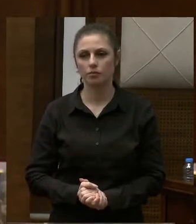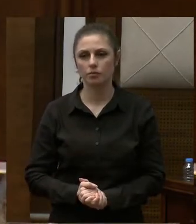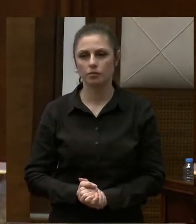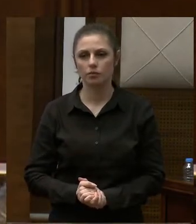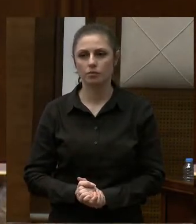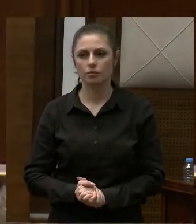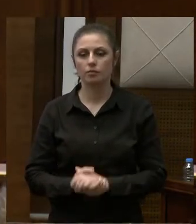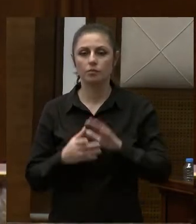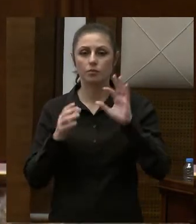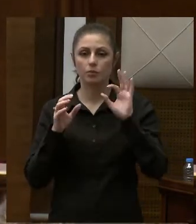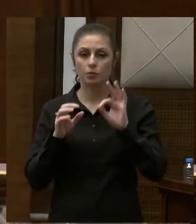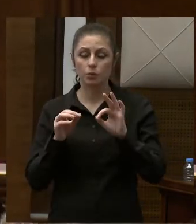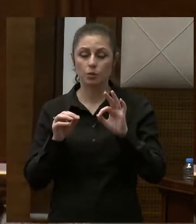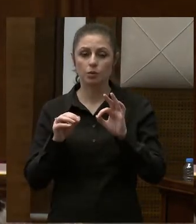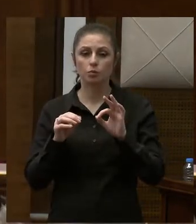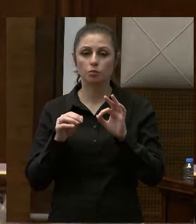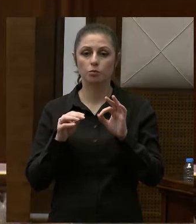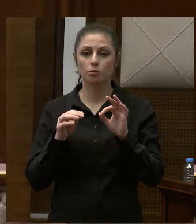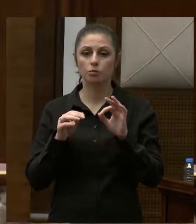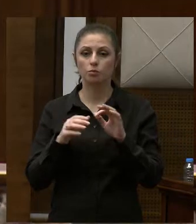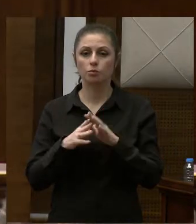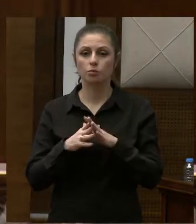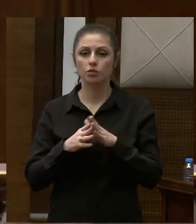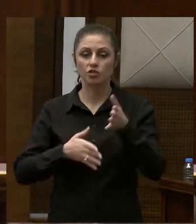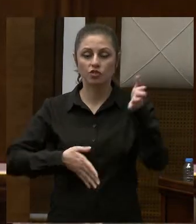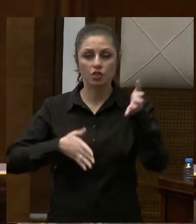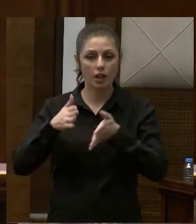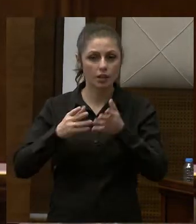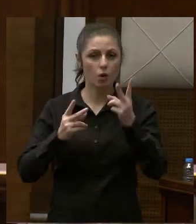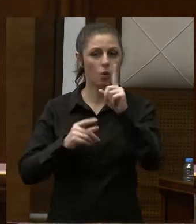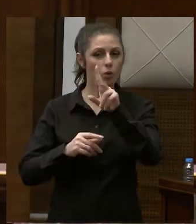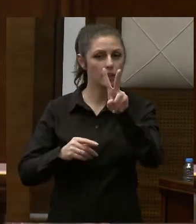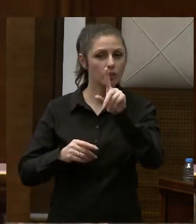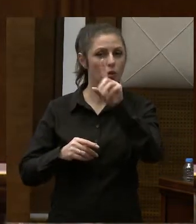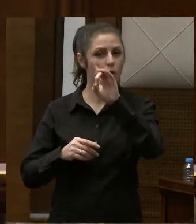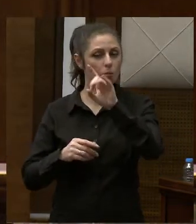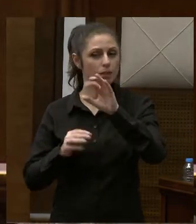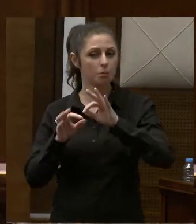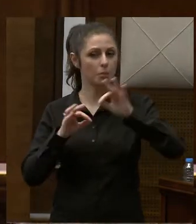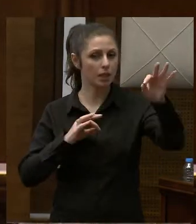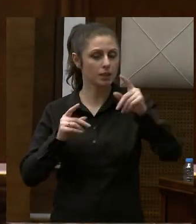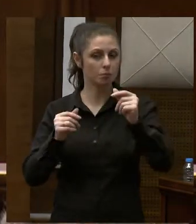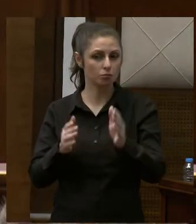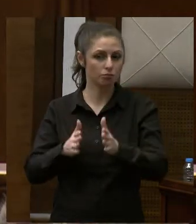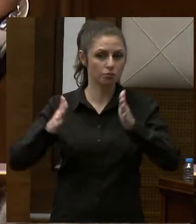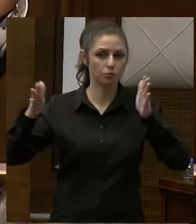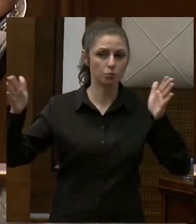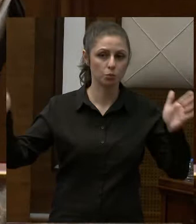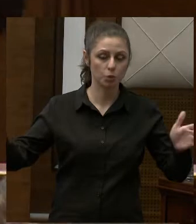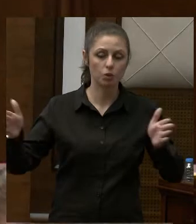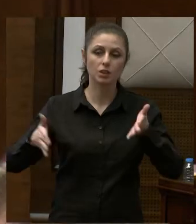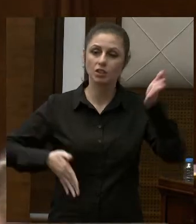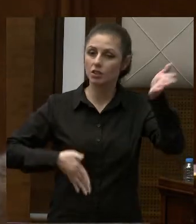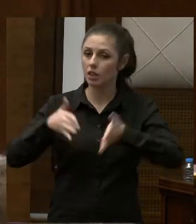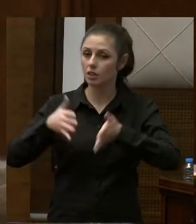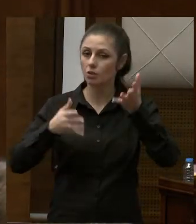ama biz ana caddelerin 12 metre, 15 metre minimum caddelerin ve büyük cadde de olsa